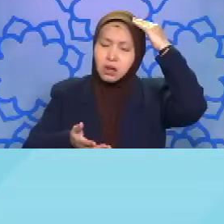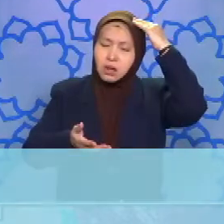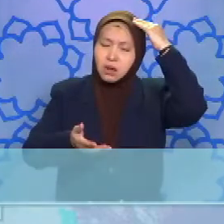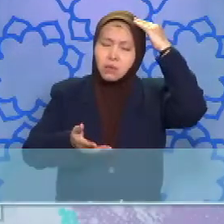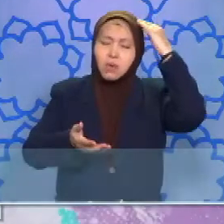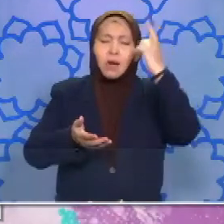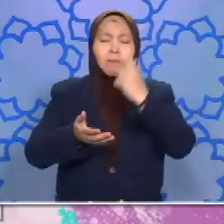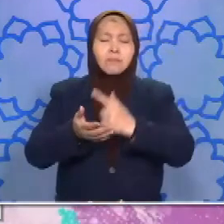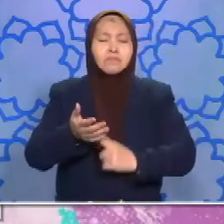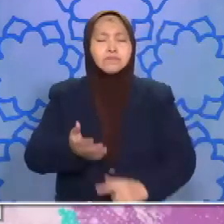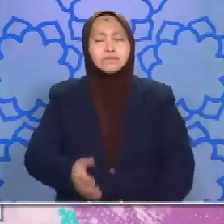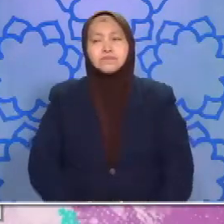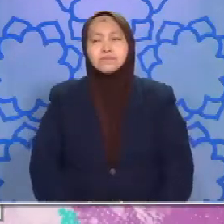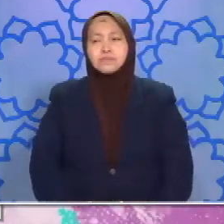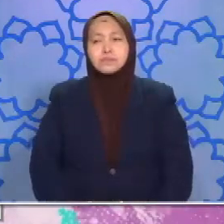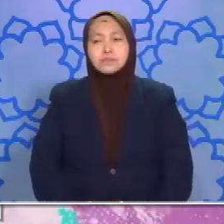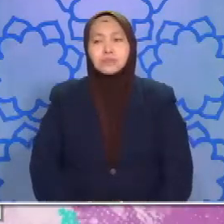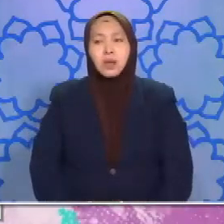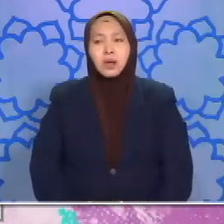ينزل